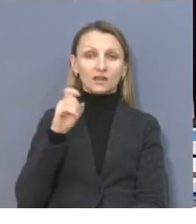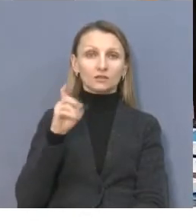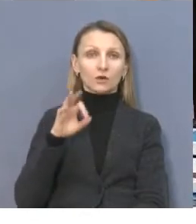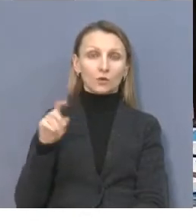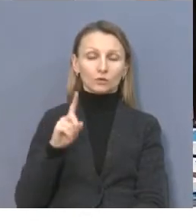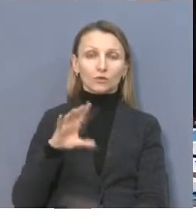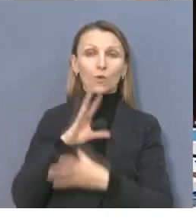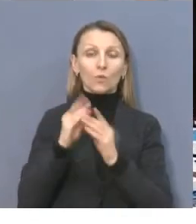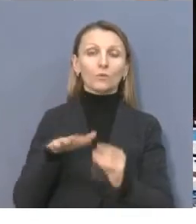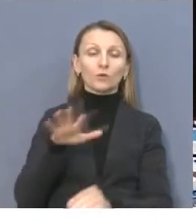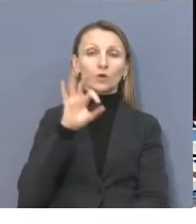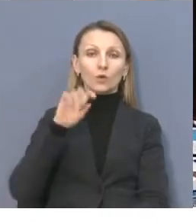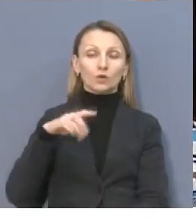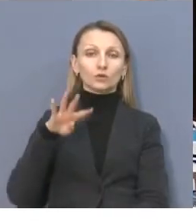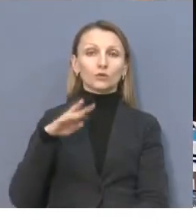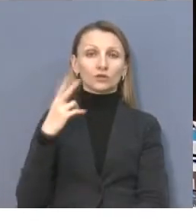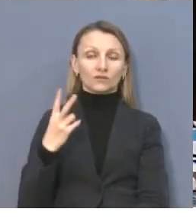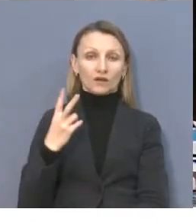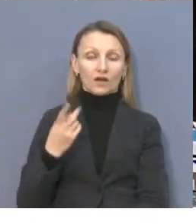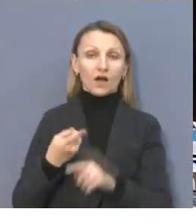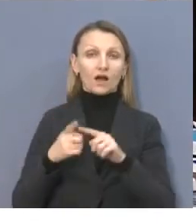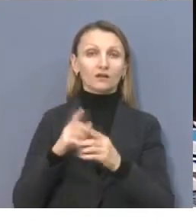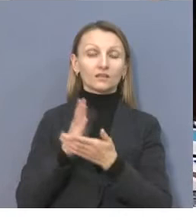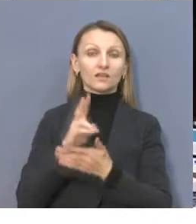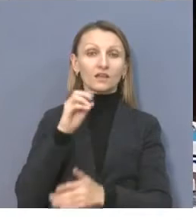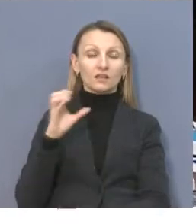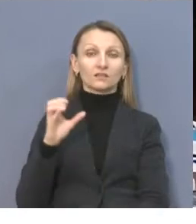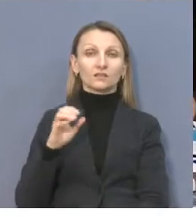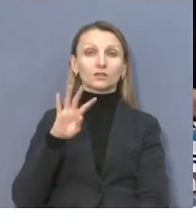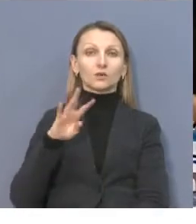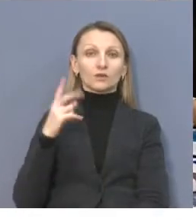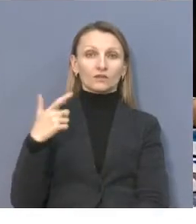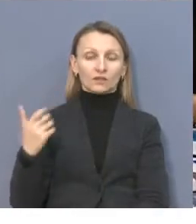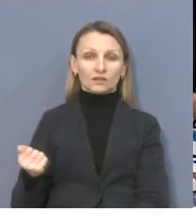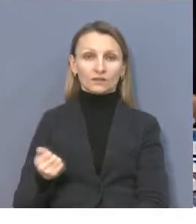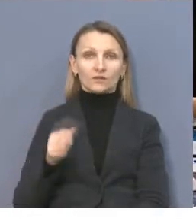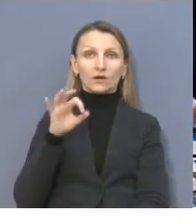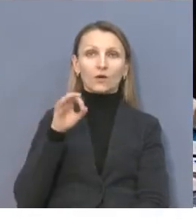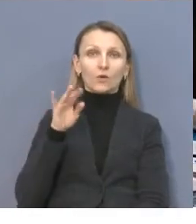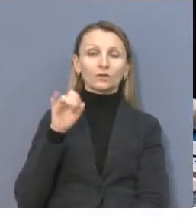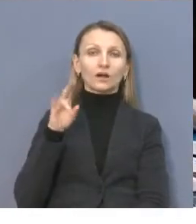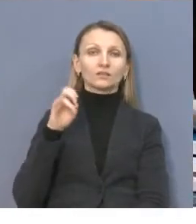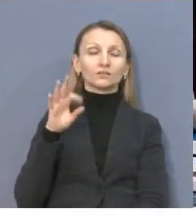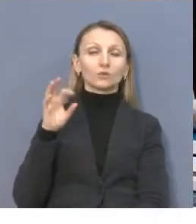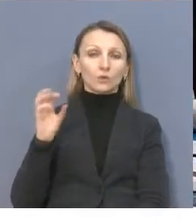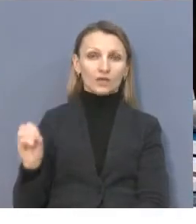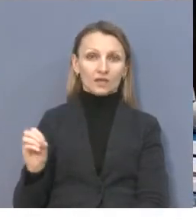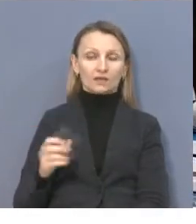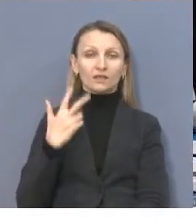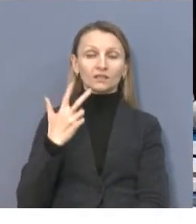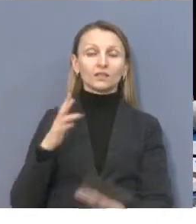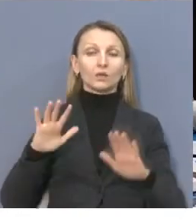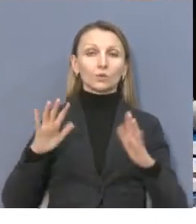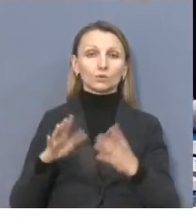целых сорок два гектара леса потенциальных целых 42 это от ровенского учреждениями снова хозяйств три случая